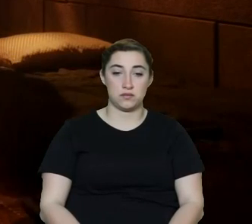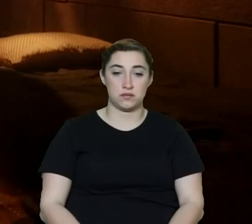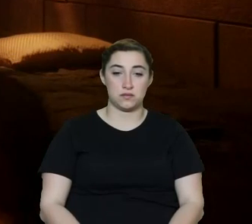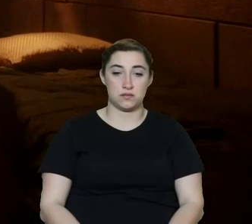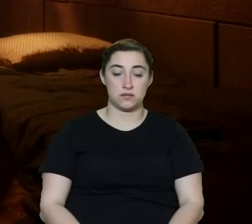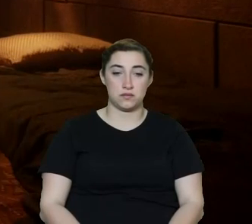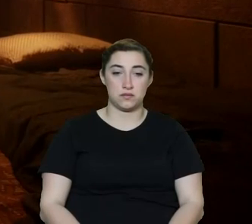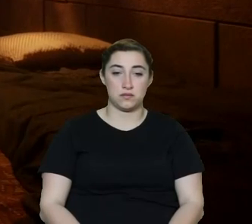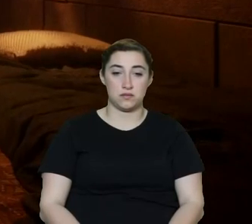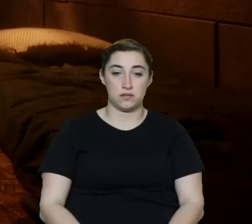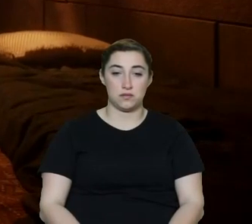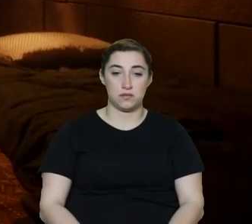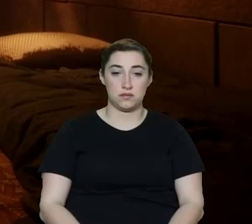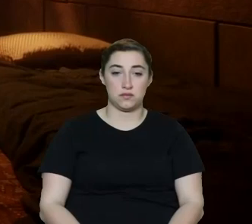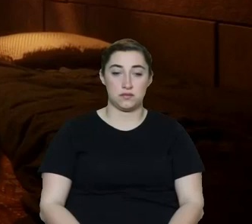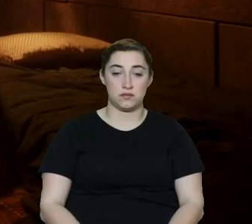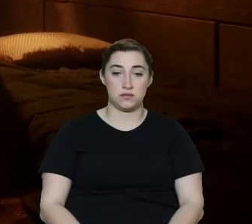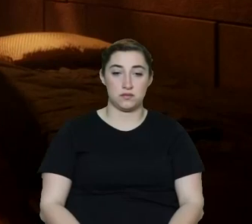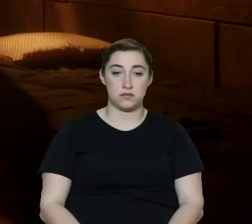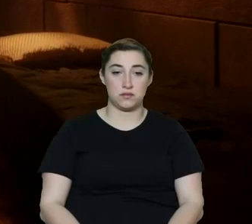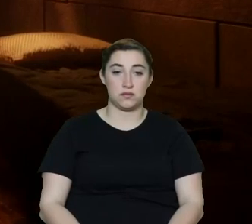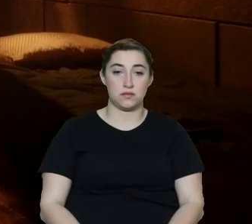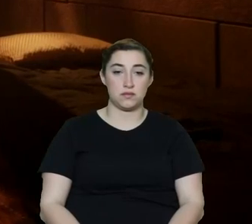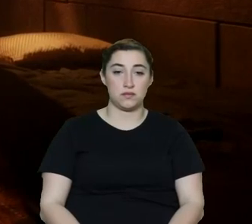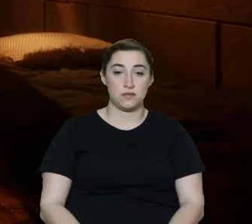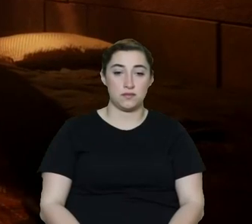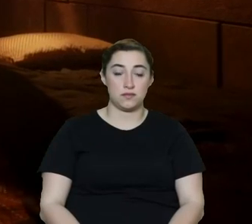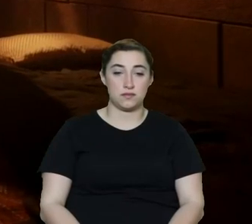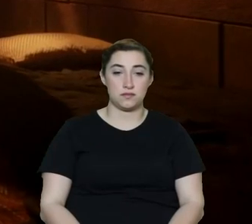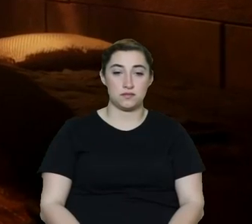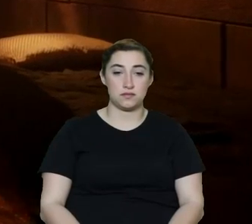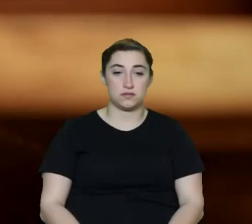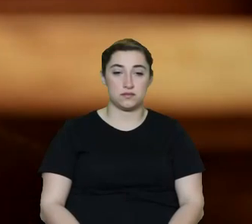çöktü. Ellerini bacaklarının üstüne koydular. Kasım başını sağa çevirdi.